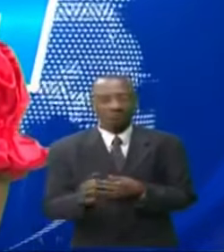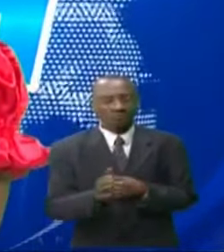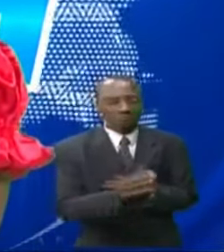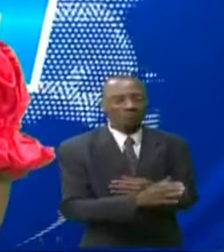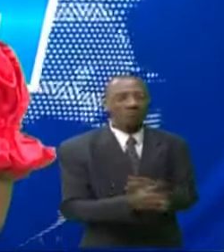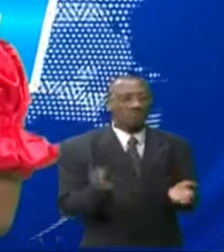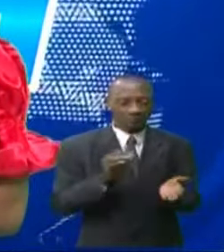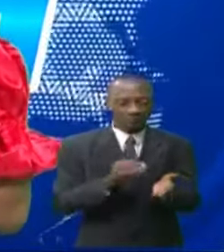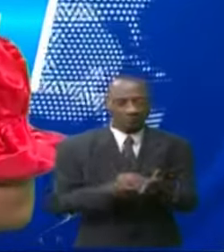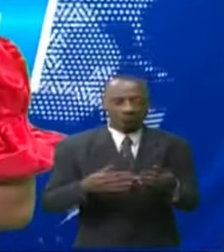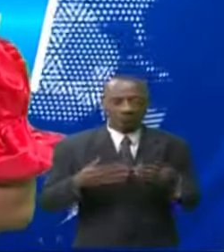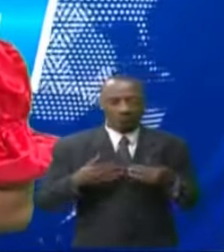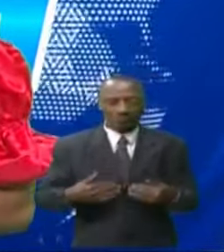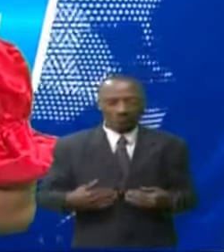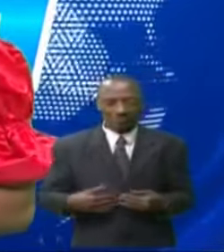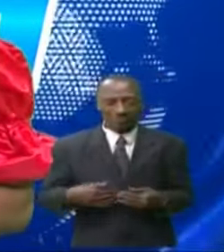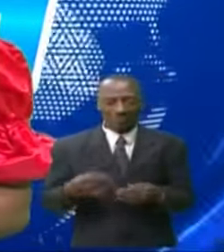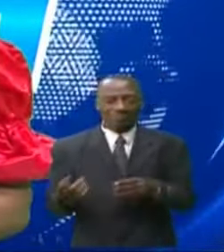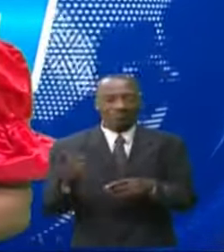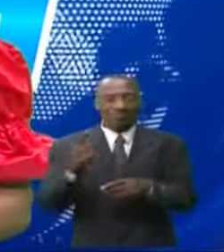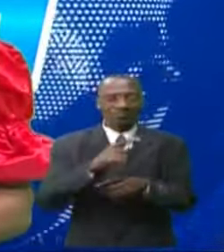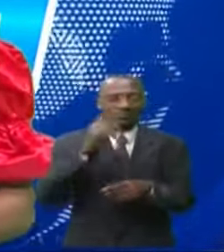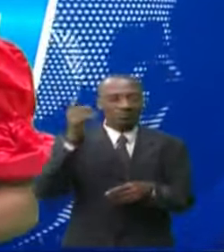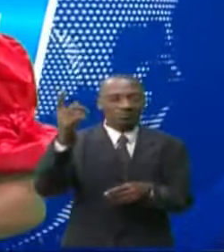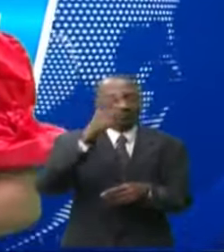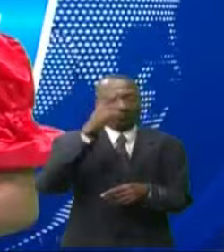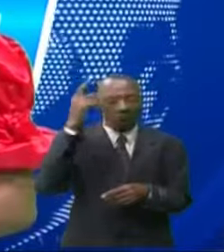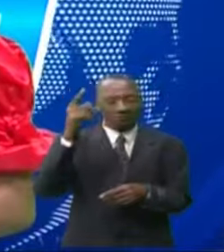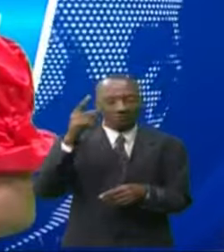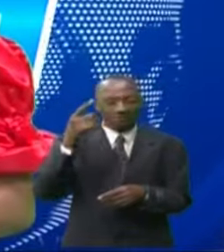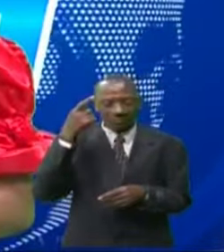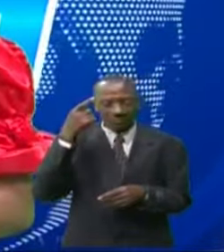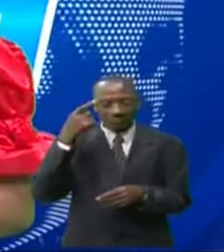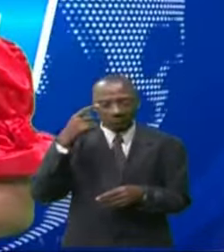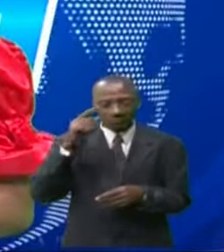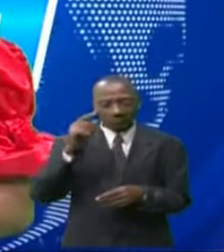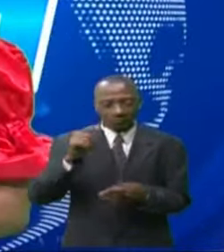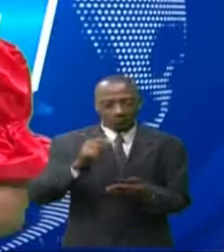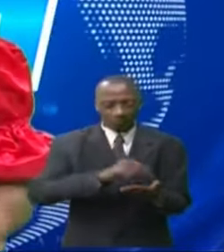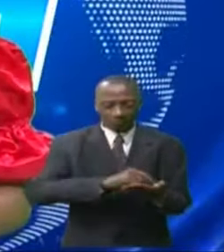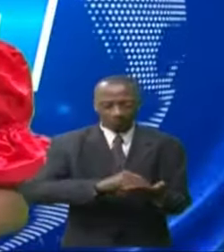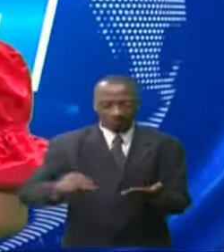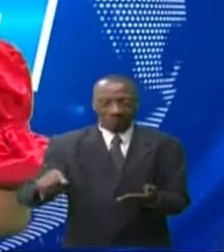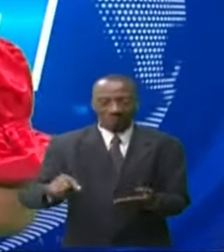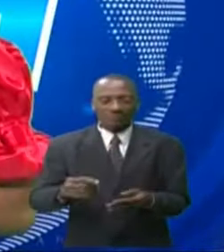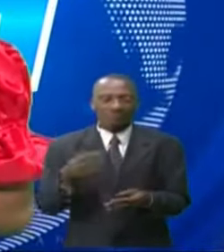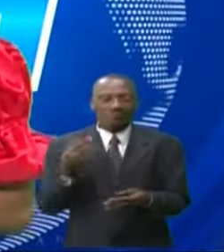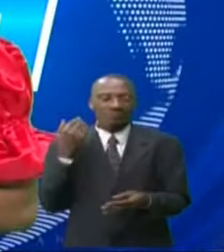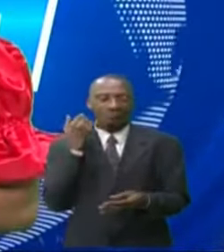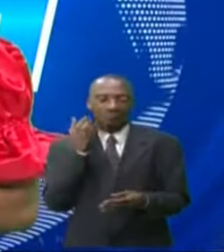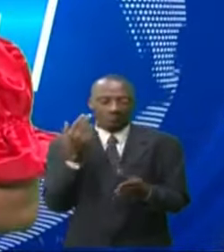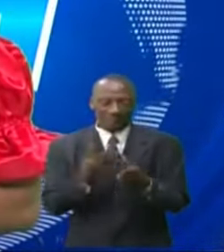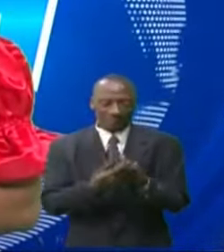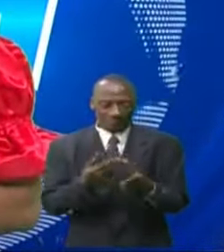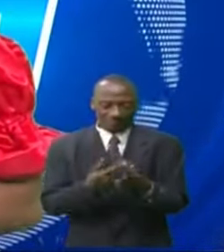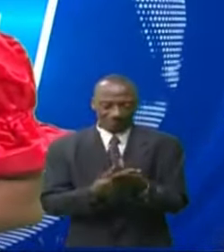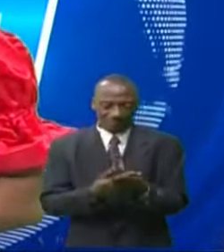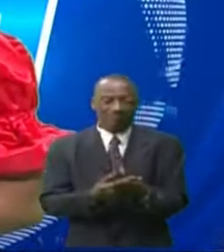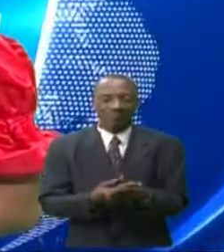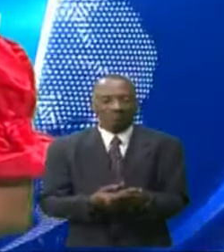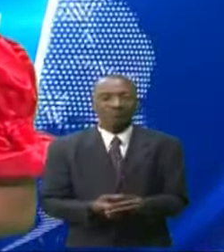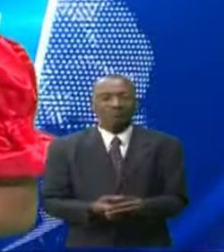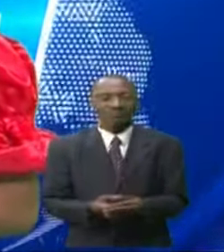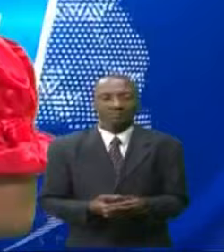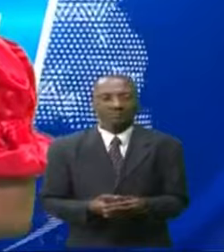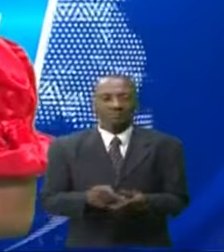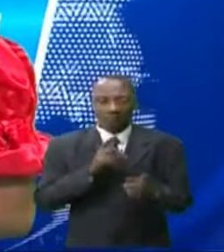encore la journée mondiale d'éradication de la polio a été célébrée le mardi dernier une conférence a été organisée à